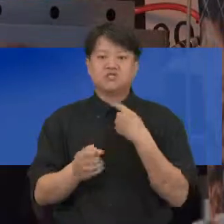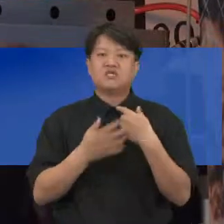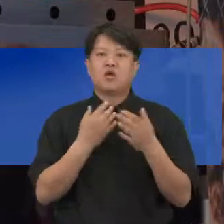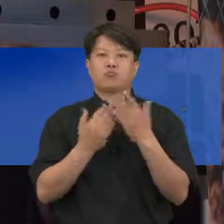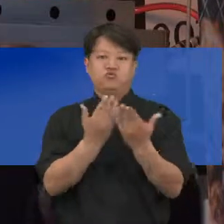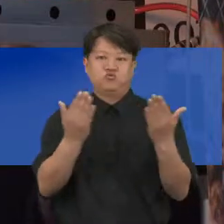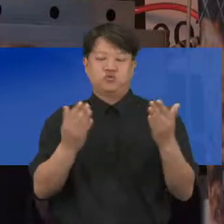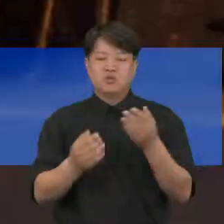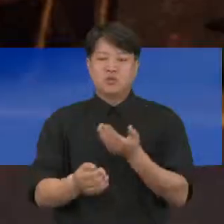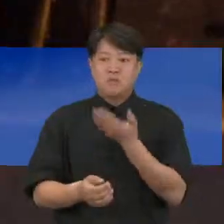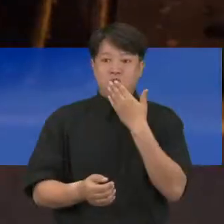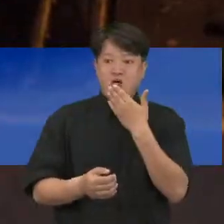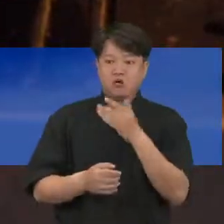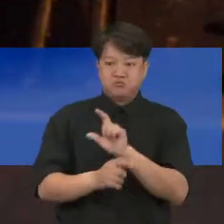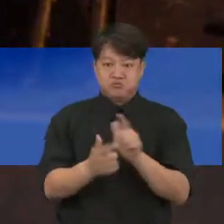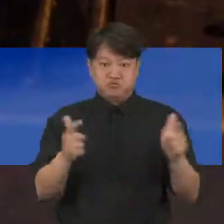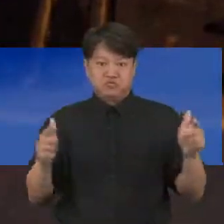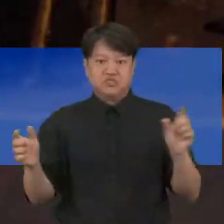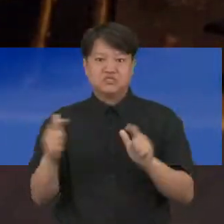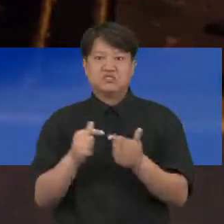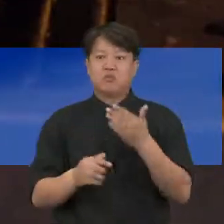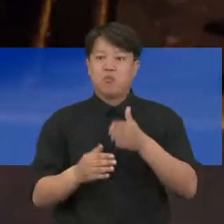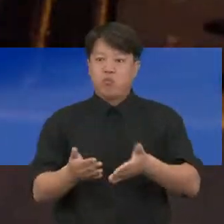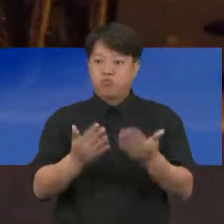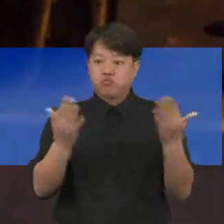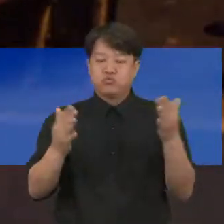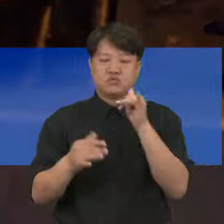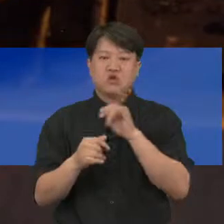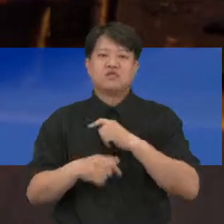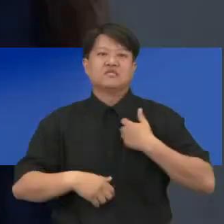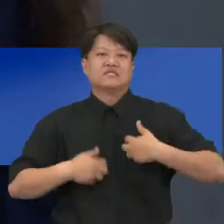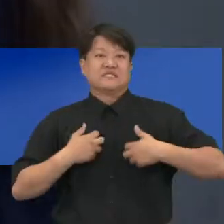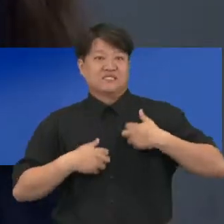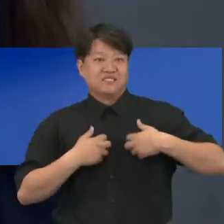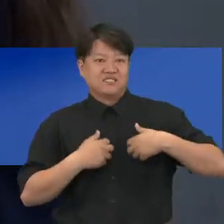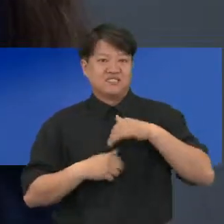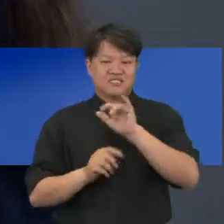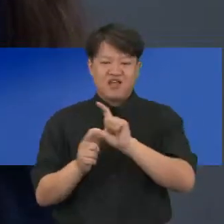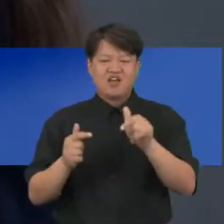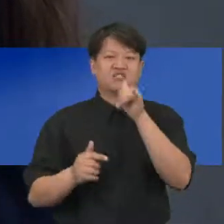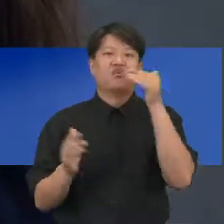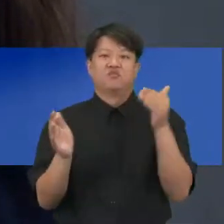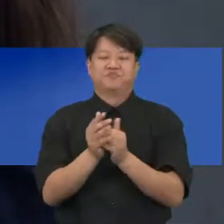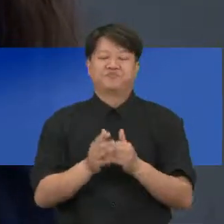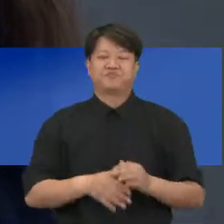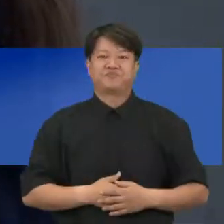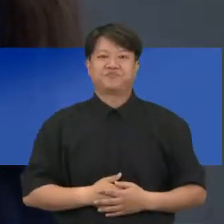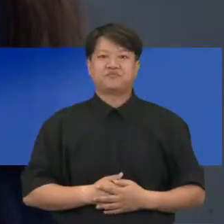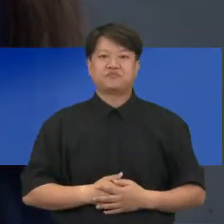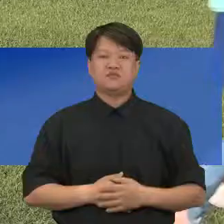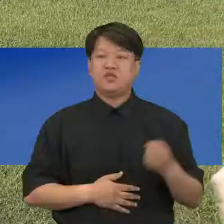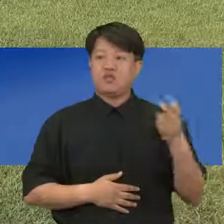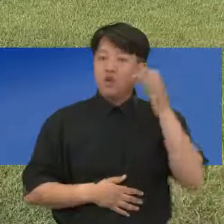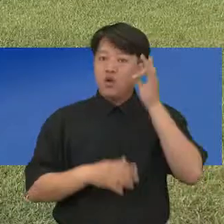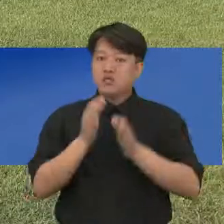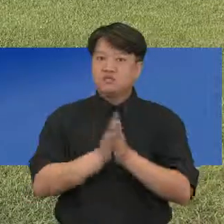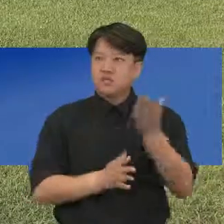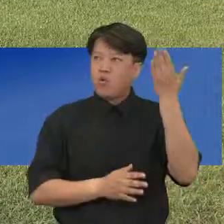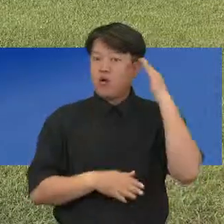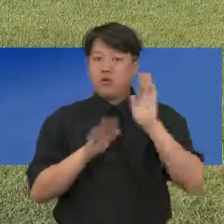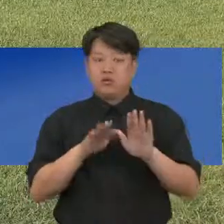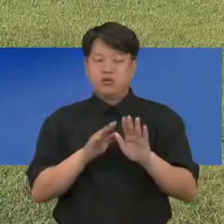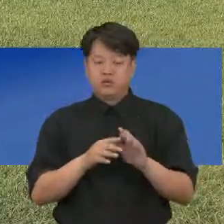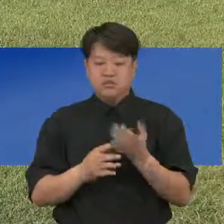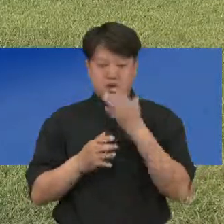함께 푸드트럭, 먹거리부스 등이 설치돼 다양한 즐길거리를 제공했습니다. 또 포항시의